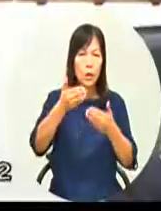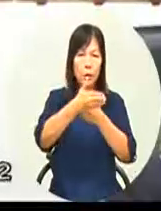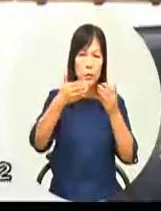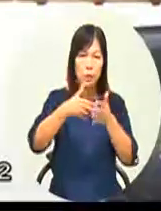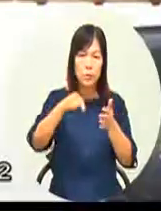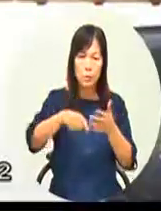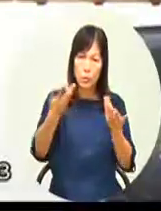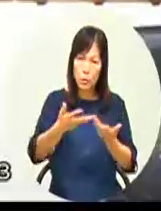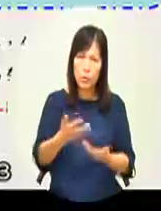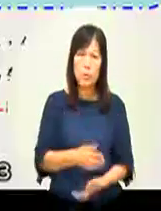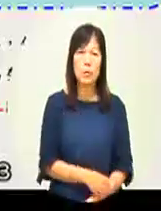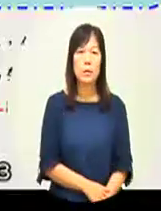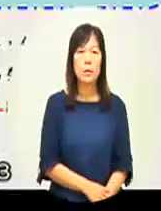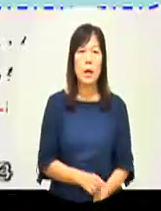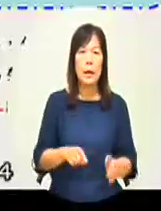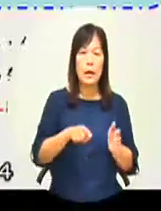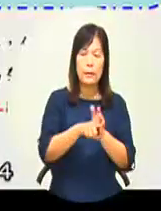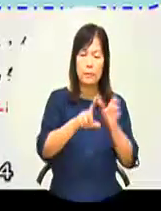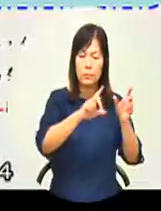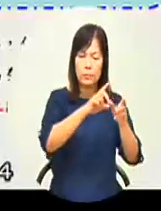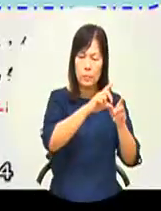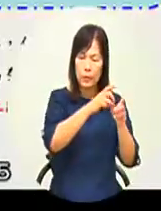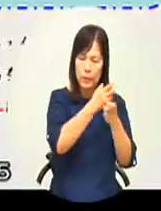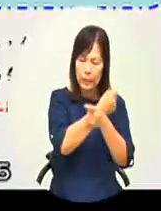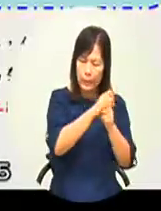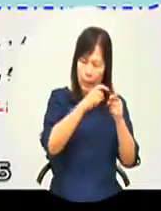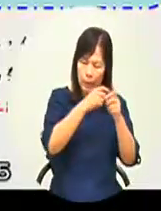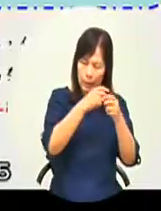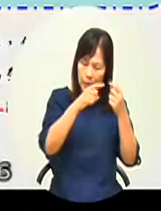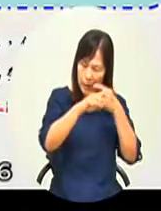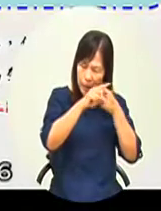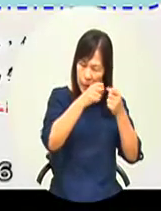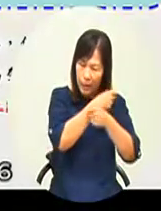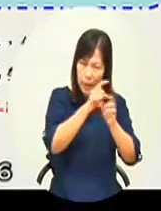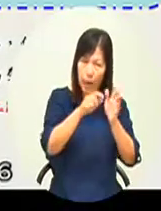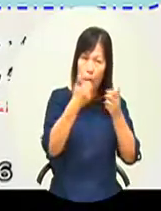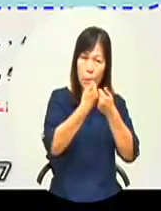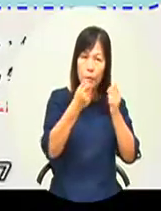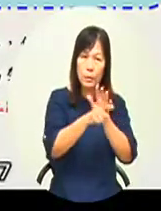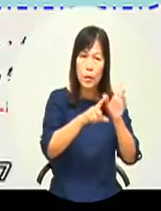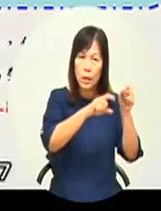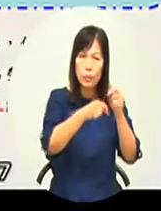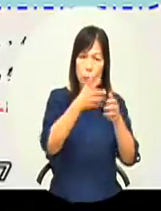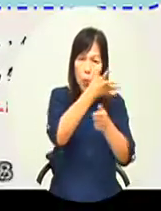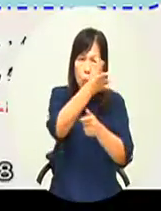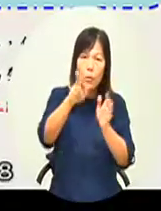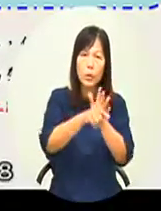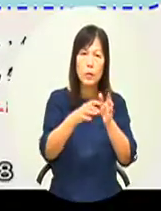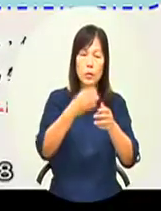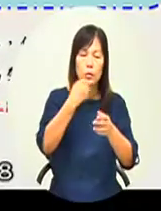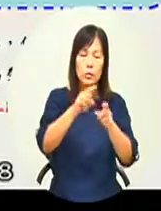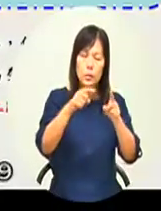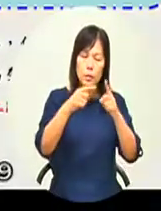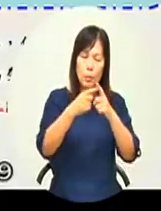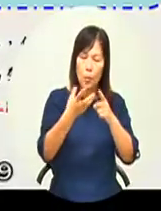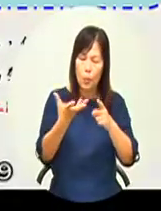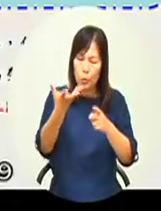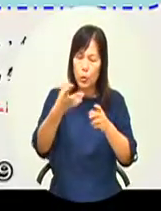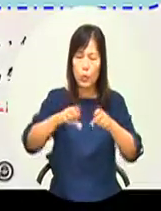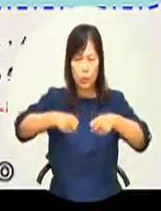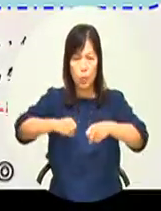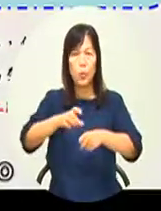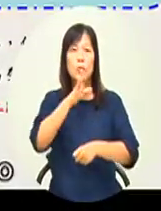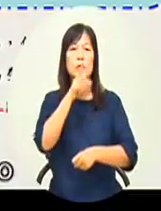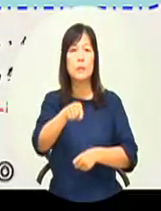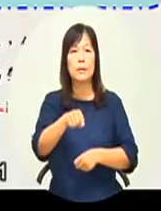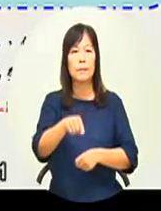哦。那依据研考会在105年的第一季民意调查，高雄市最常使用的交通工具还是机车，那